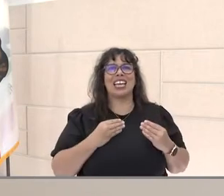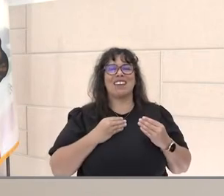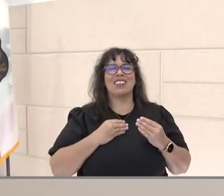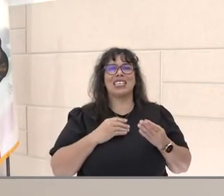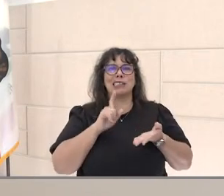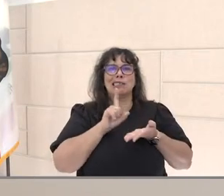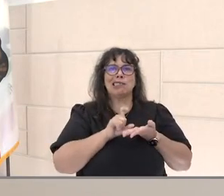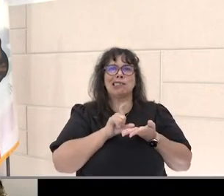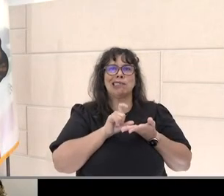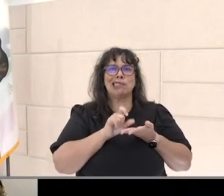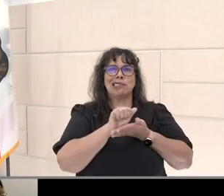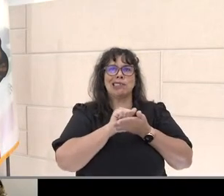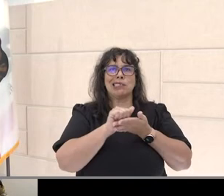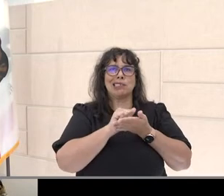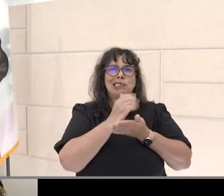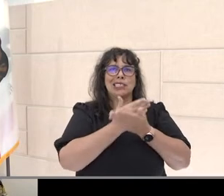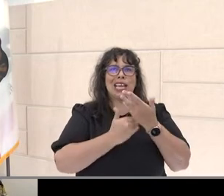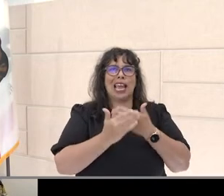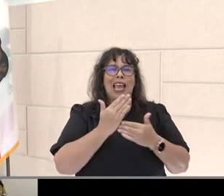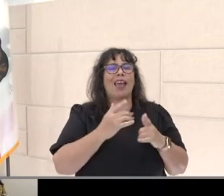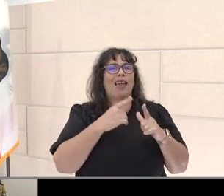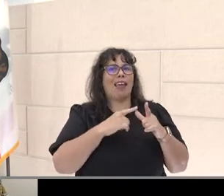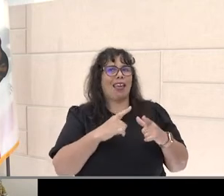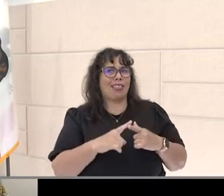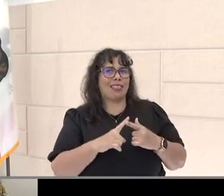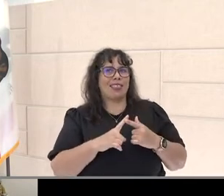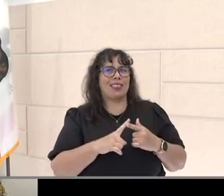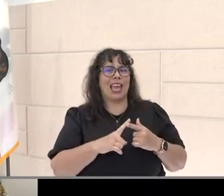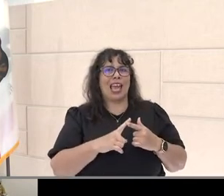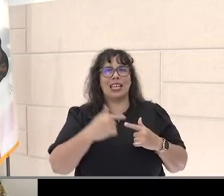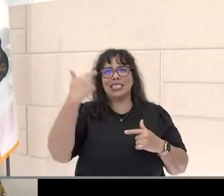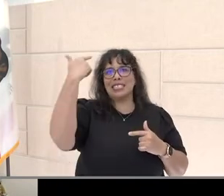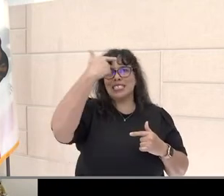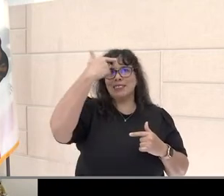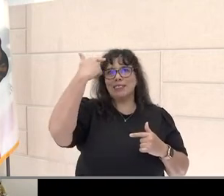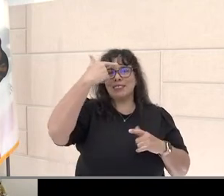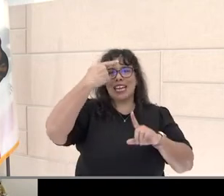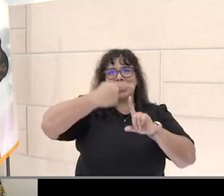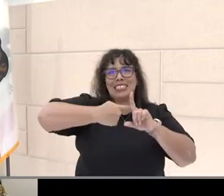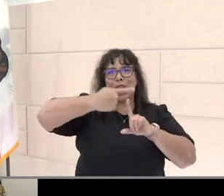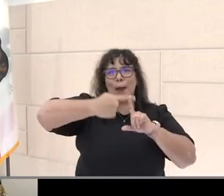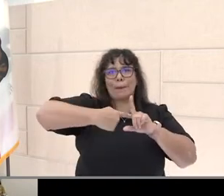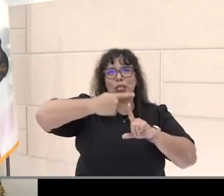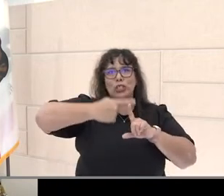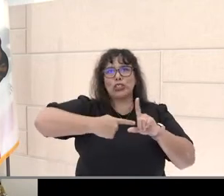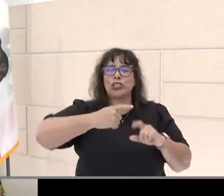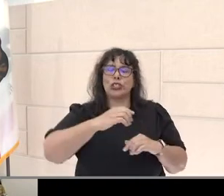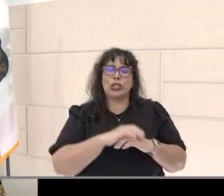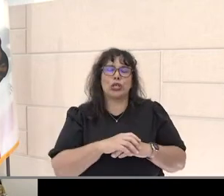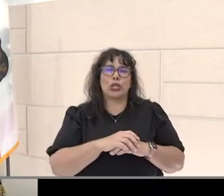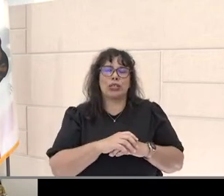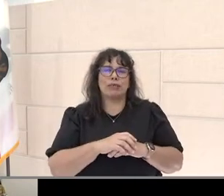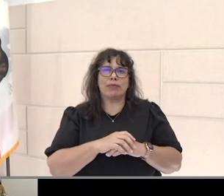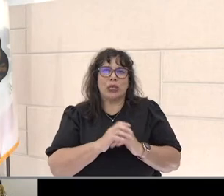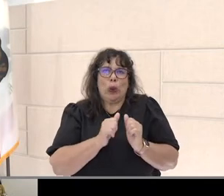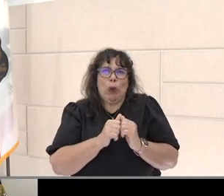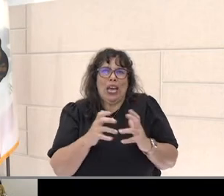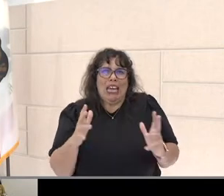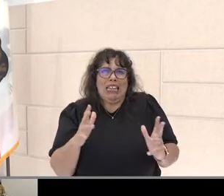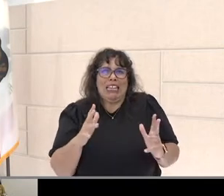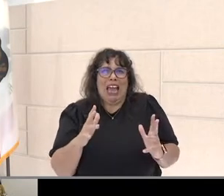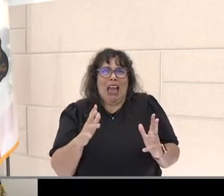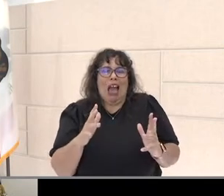យើងបានទទួលអកុសលជូតសម្អាតដៃហើយទទួលការឆែកកម្ដៅខ្លួនដោ